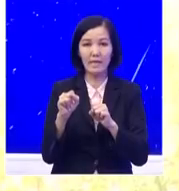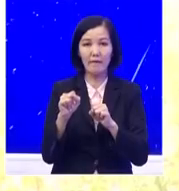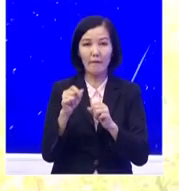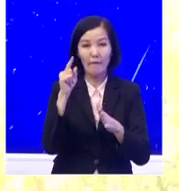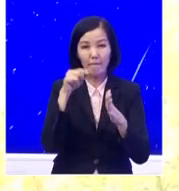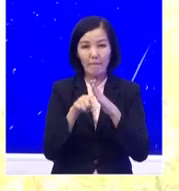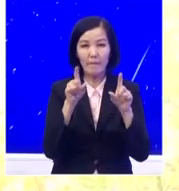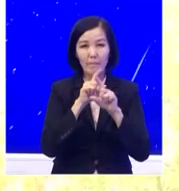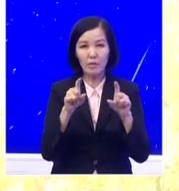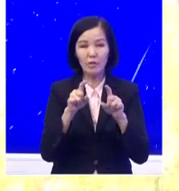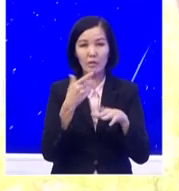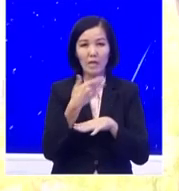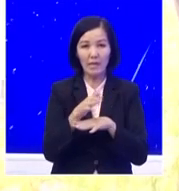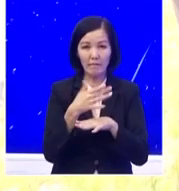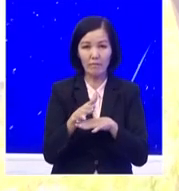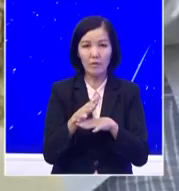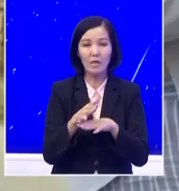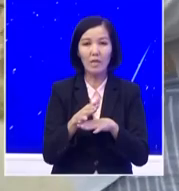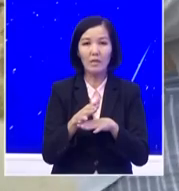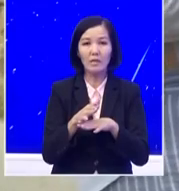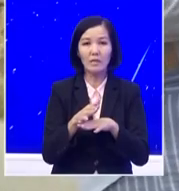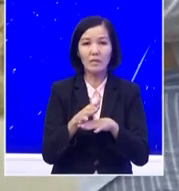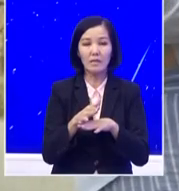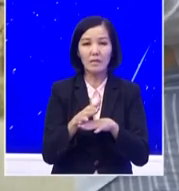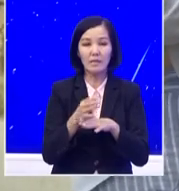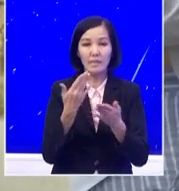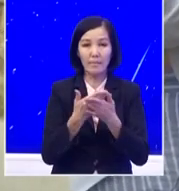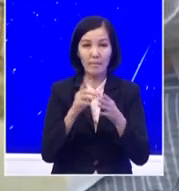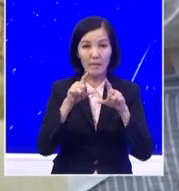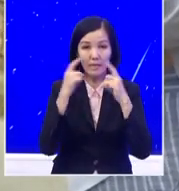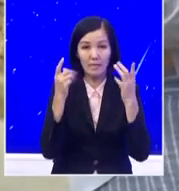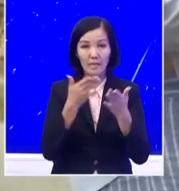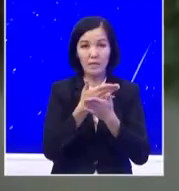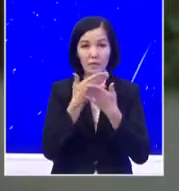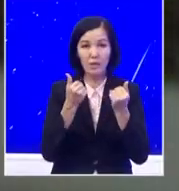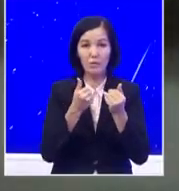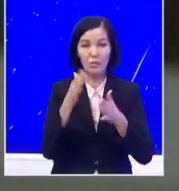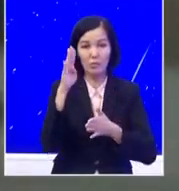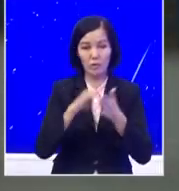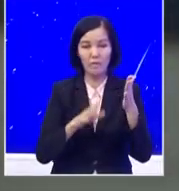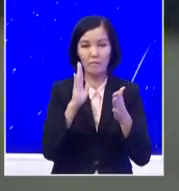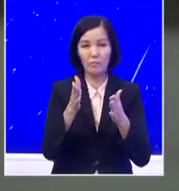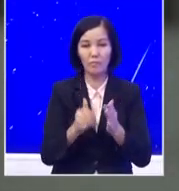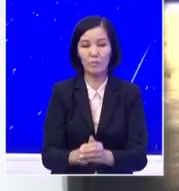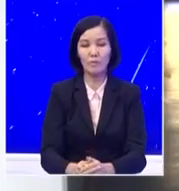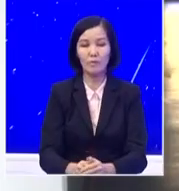только в помещениях, но и на открытом воздухе. За несоблюдение карантина грозит административный штраф.